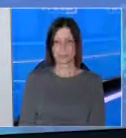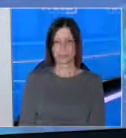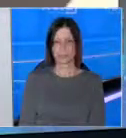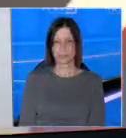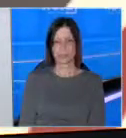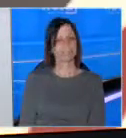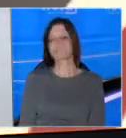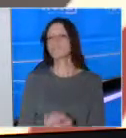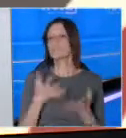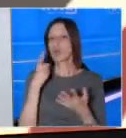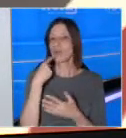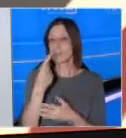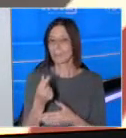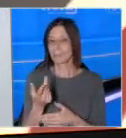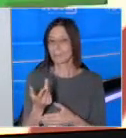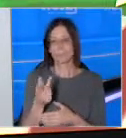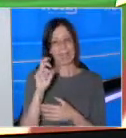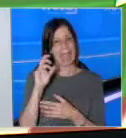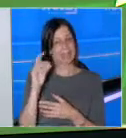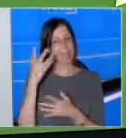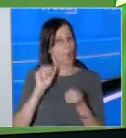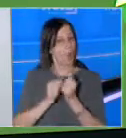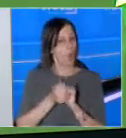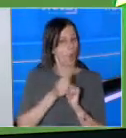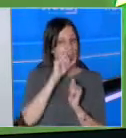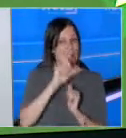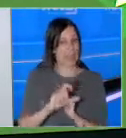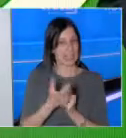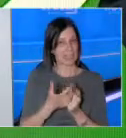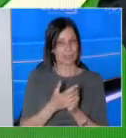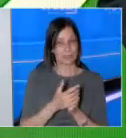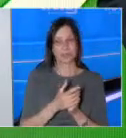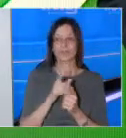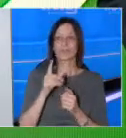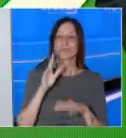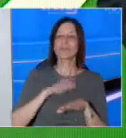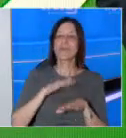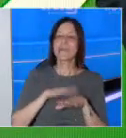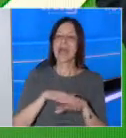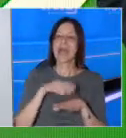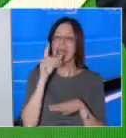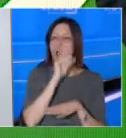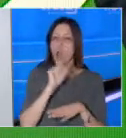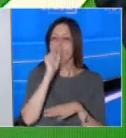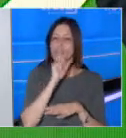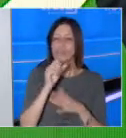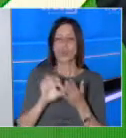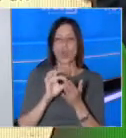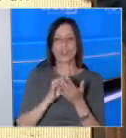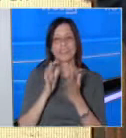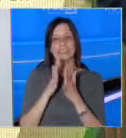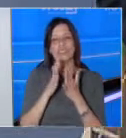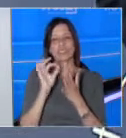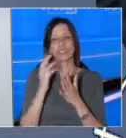נו, אז מה אתם אומרים? עדן או איטלקים? אלון אמיר, מומחה לאירוויזיון, מחבר הספר שלוש דקות של